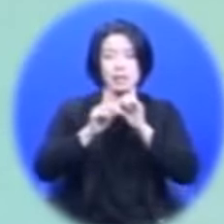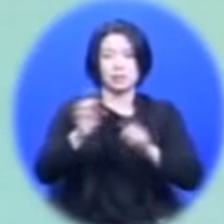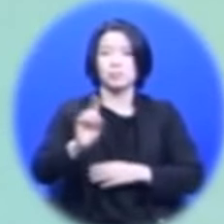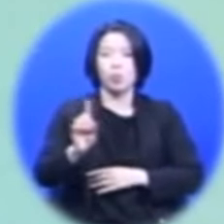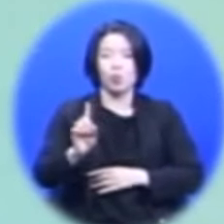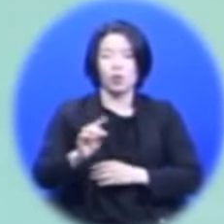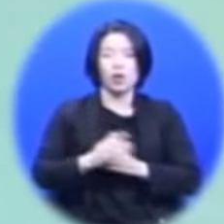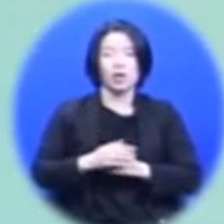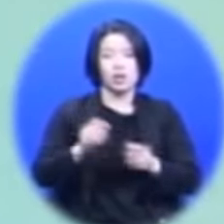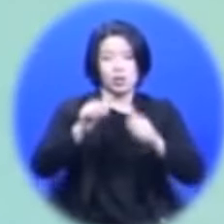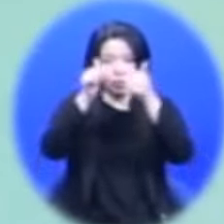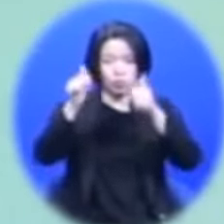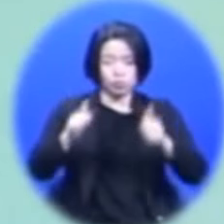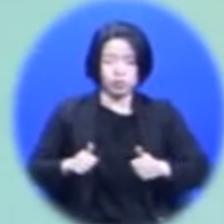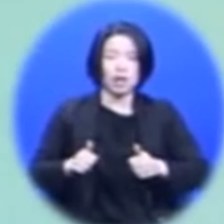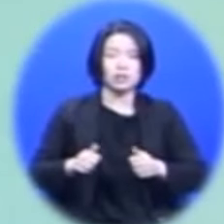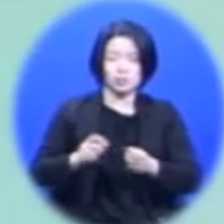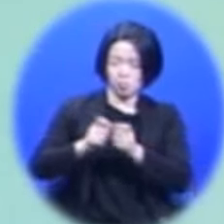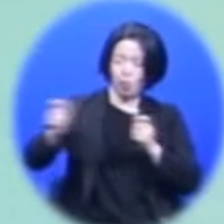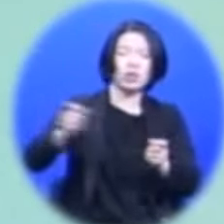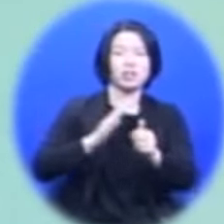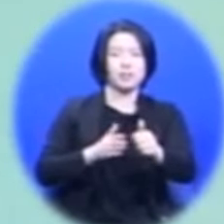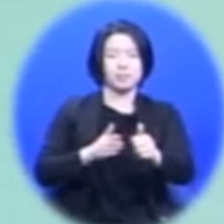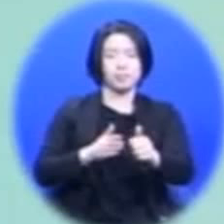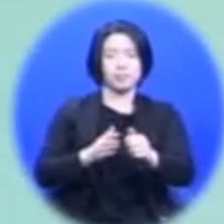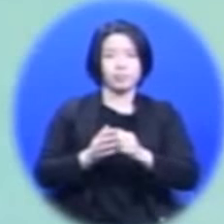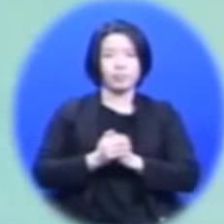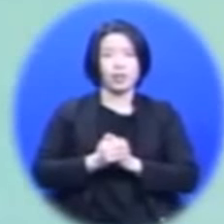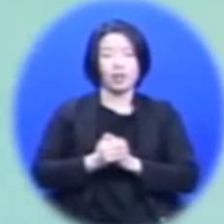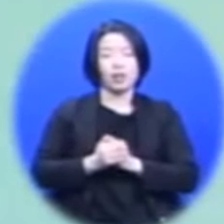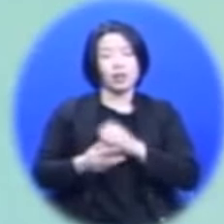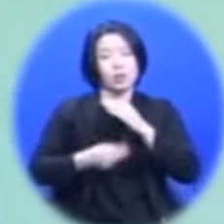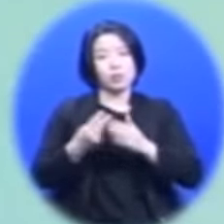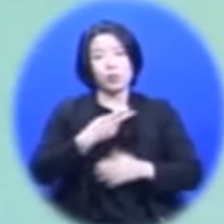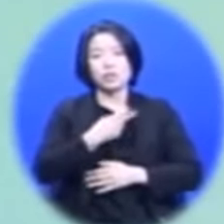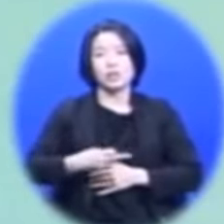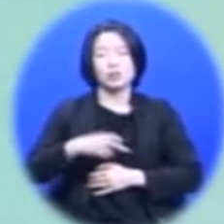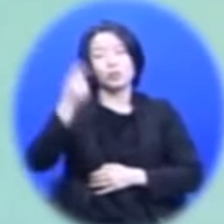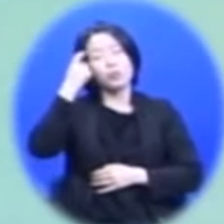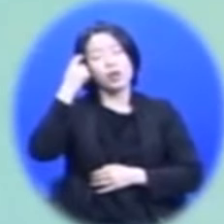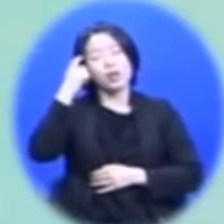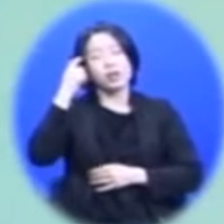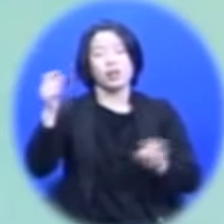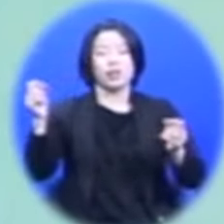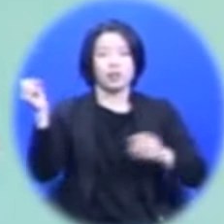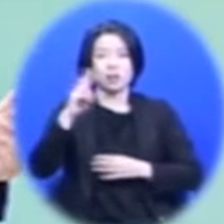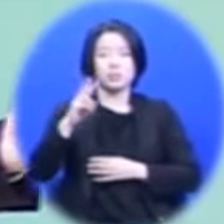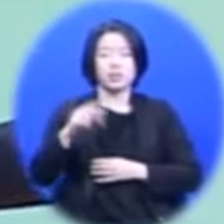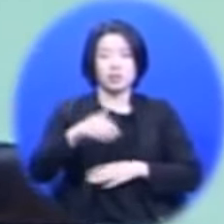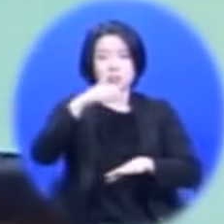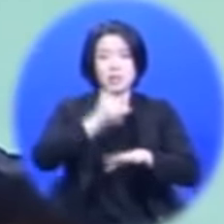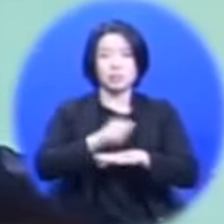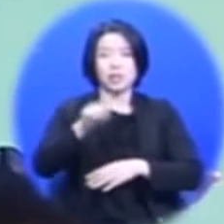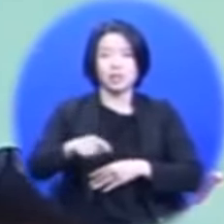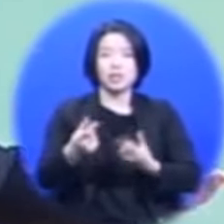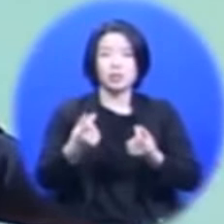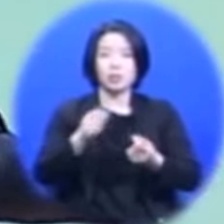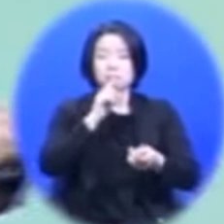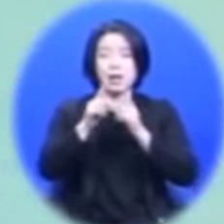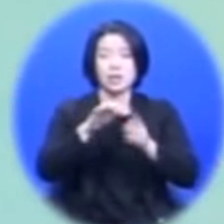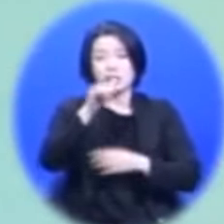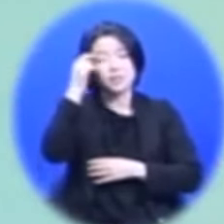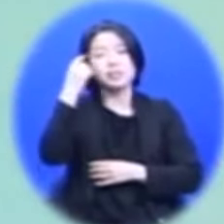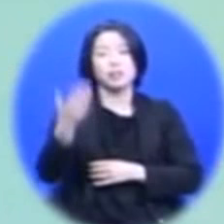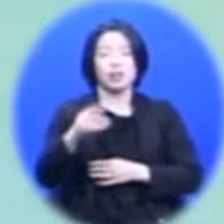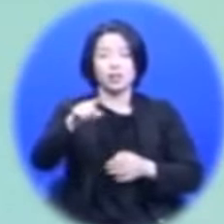말씀이에요. 우상을 멀리하십시오. 아니, 요한사도는 왜 갑자기 맨 마지막에 이런 이야기를 했을까? 그때